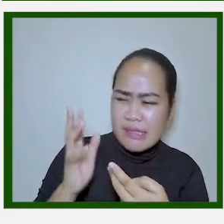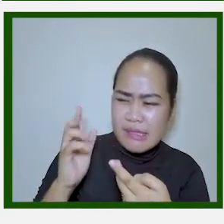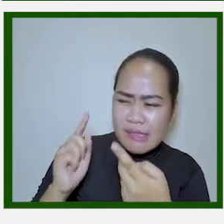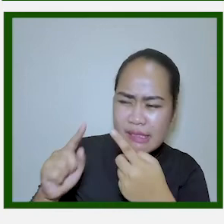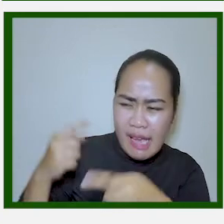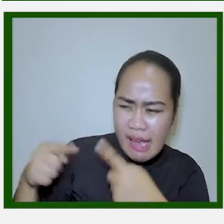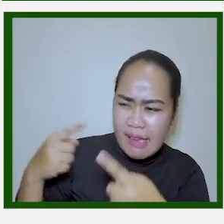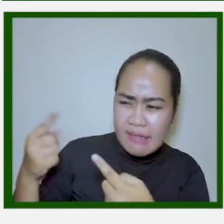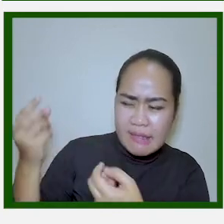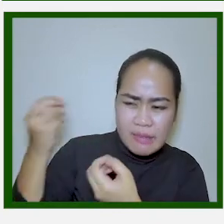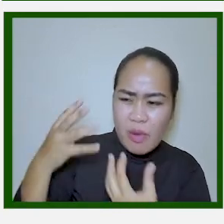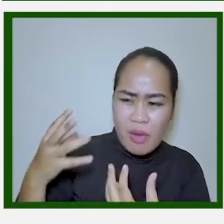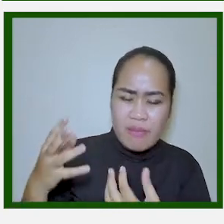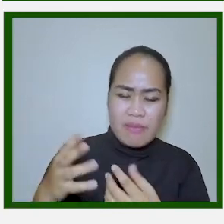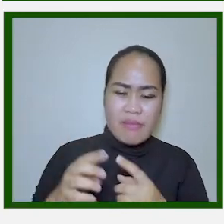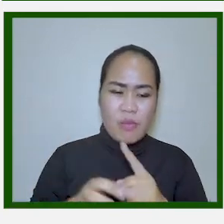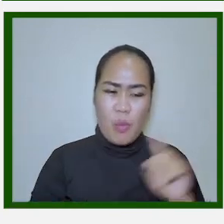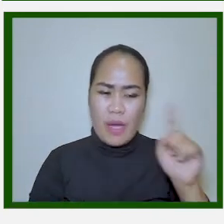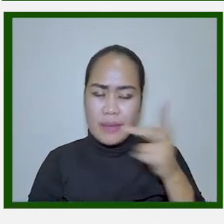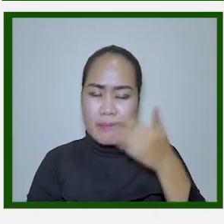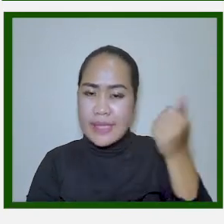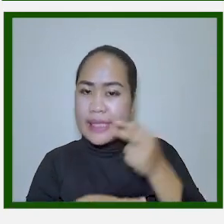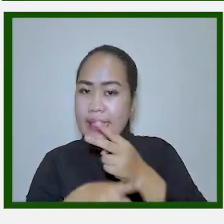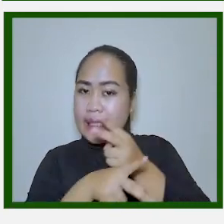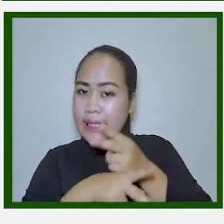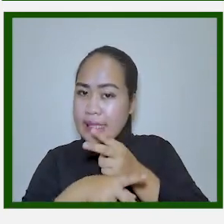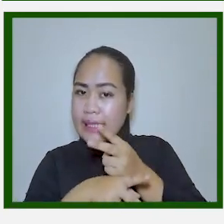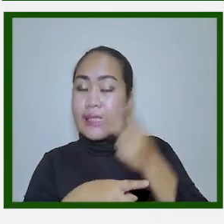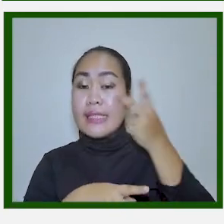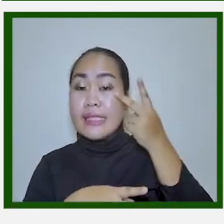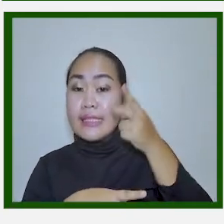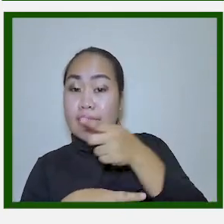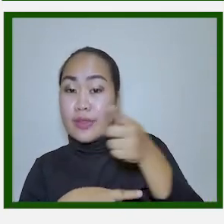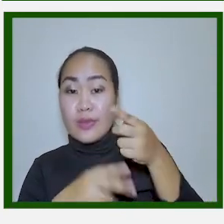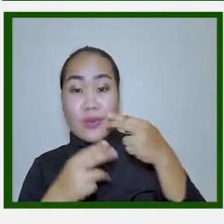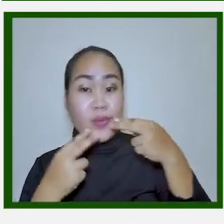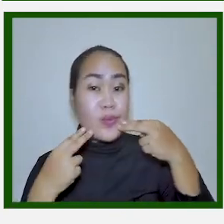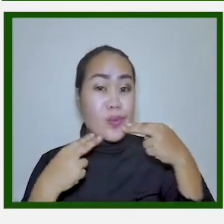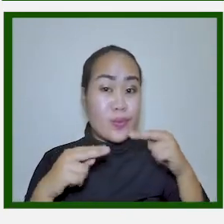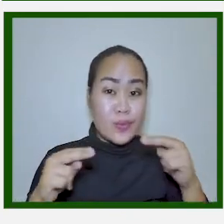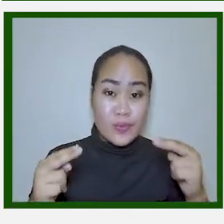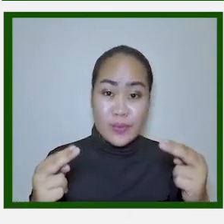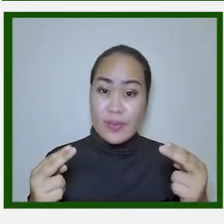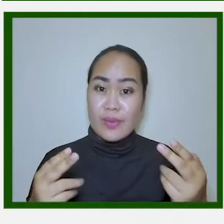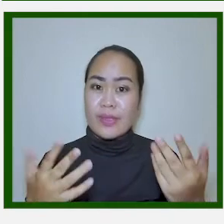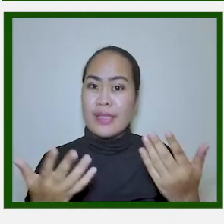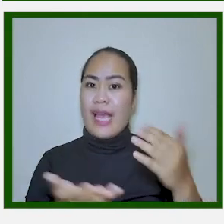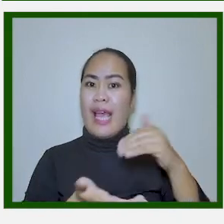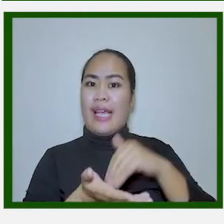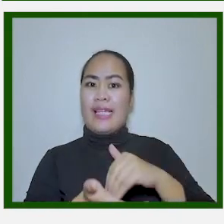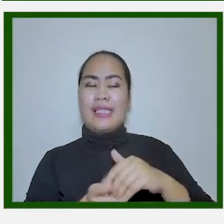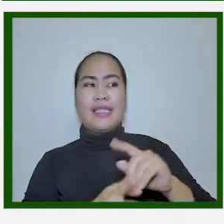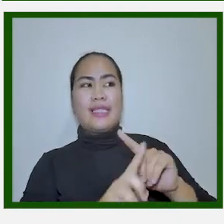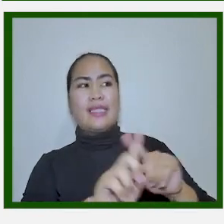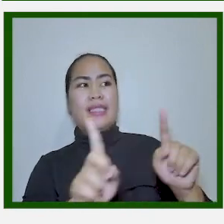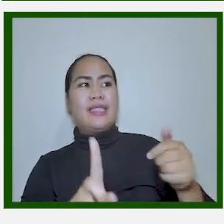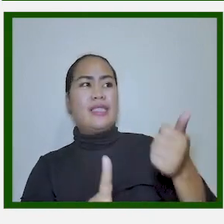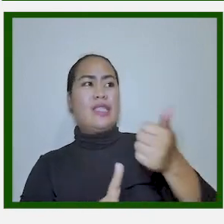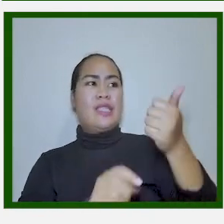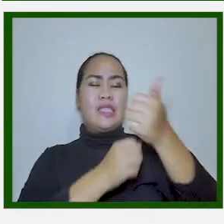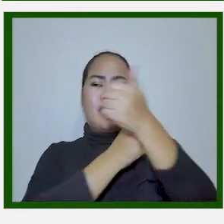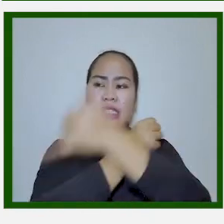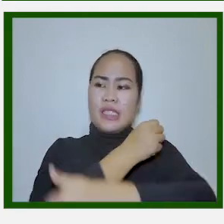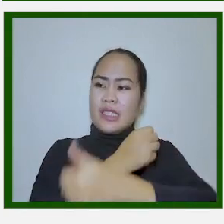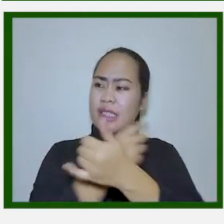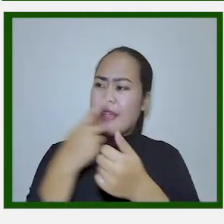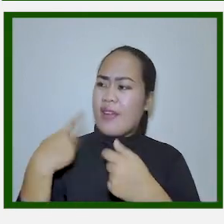sa balita ang ibang mga bansa nagsasara na naman ng borders, may travel ban na naman, ano. Pero awan ng Diyos,